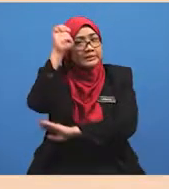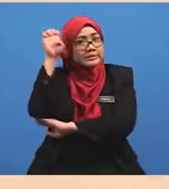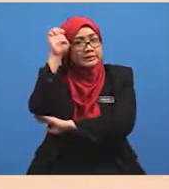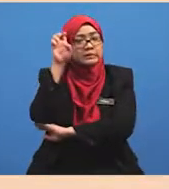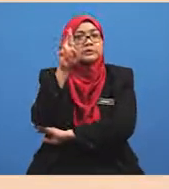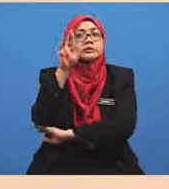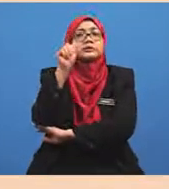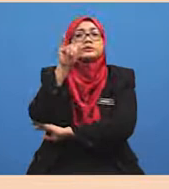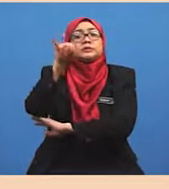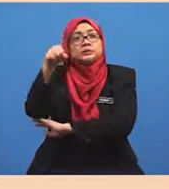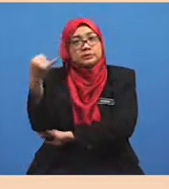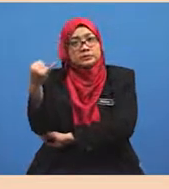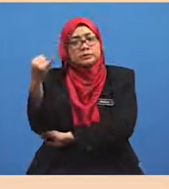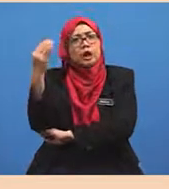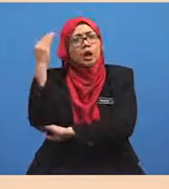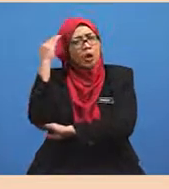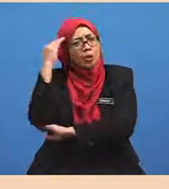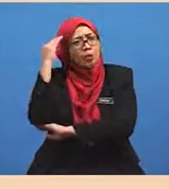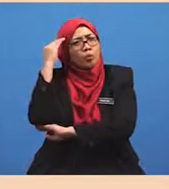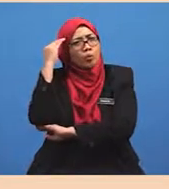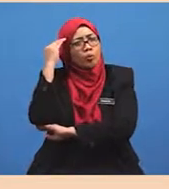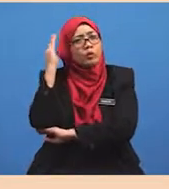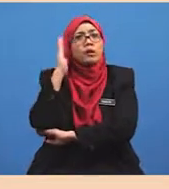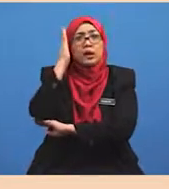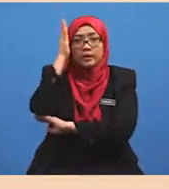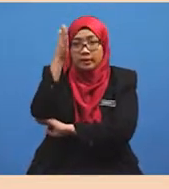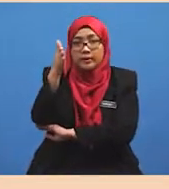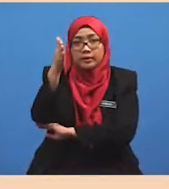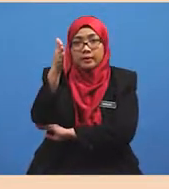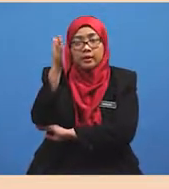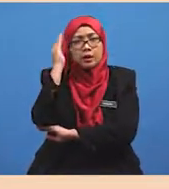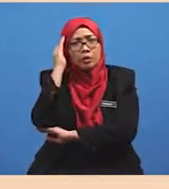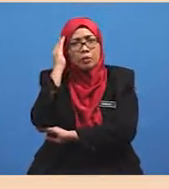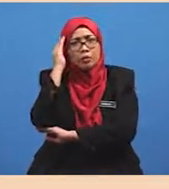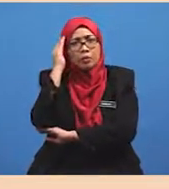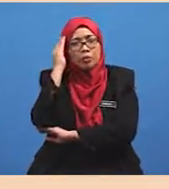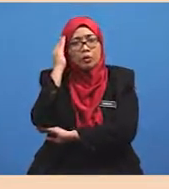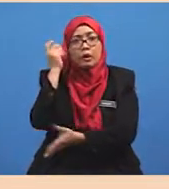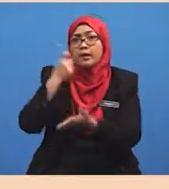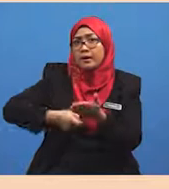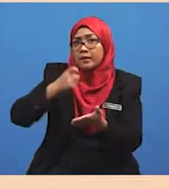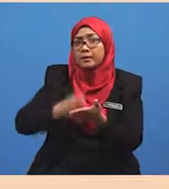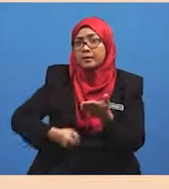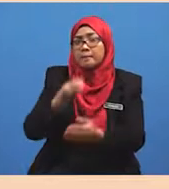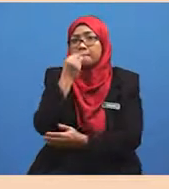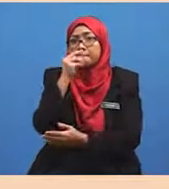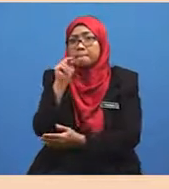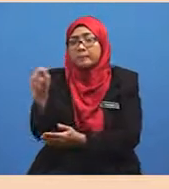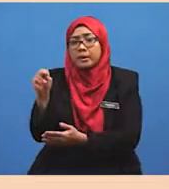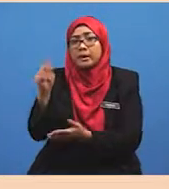sedang ini akan meningkatkan harga makanan ayam pasar